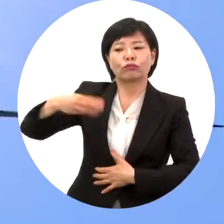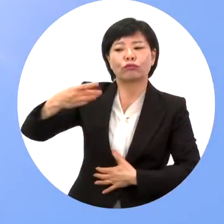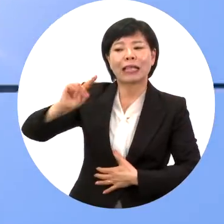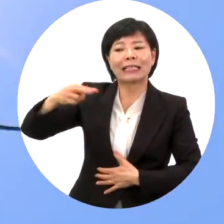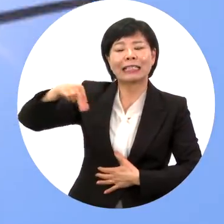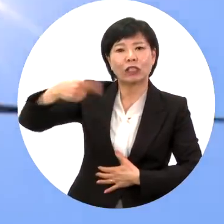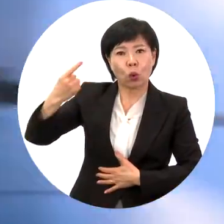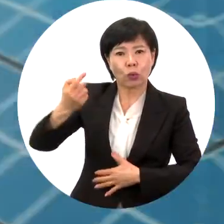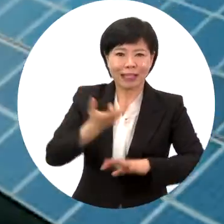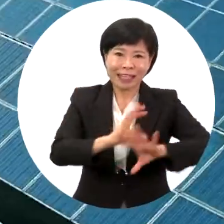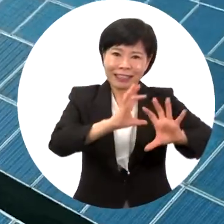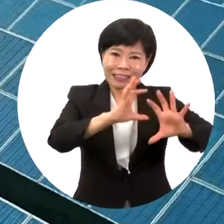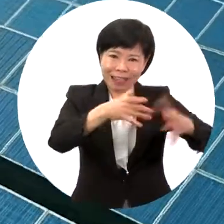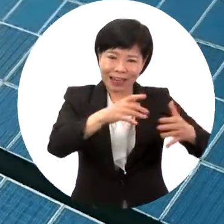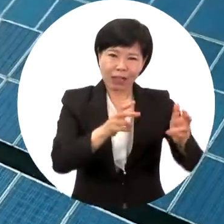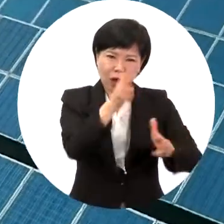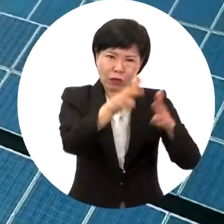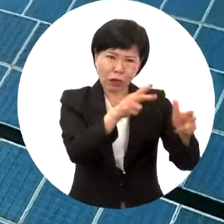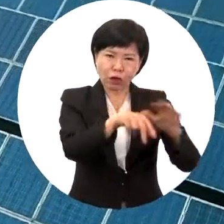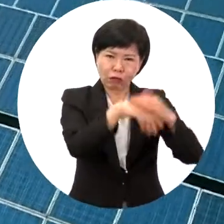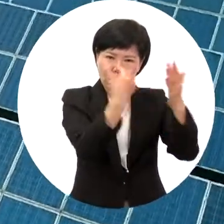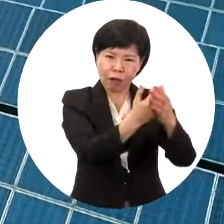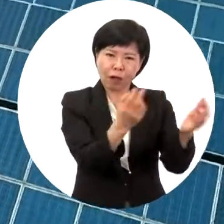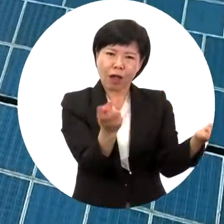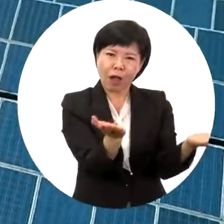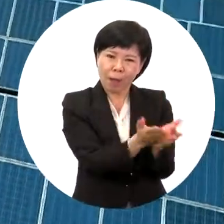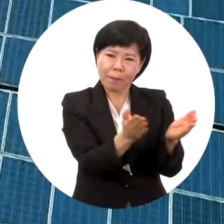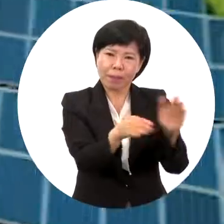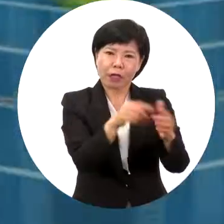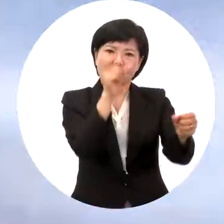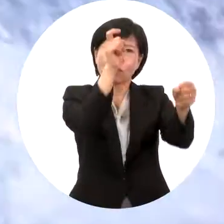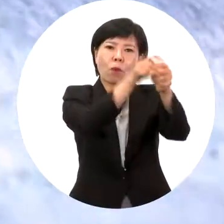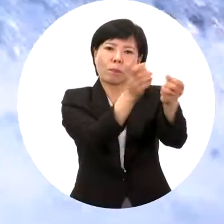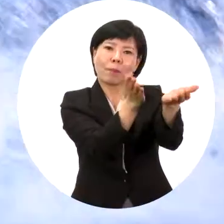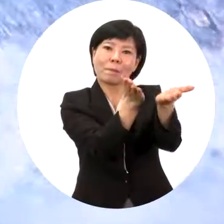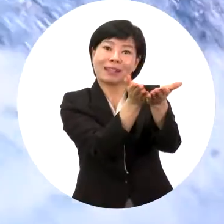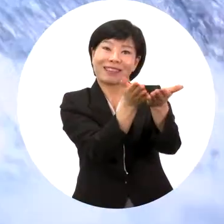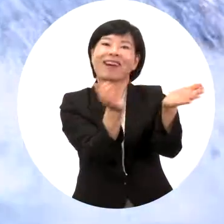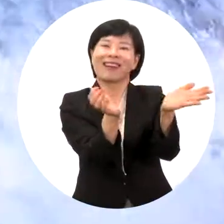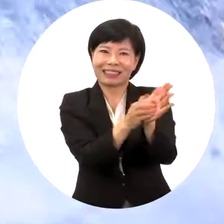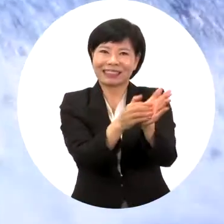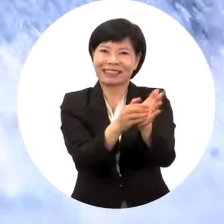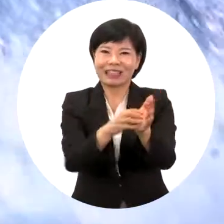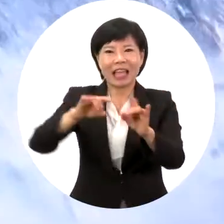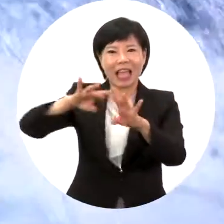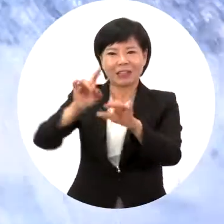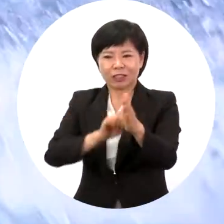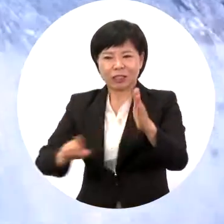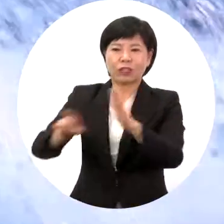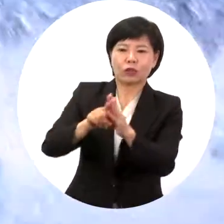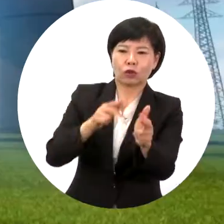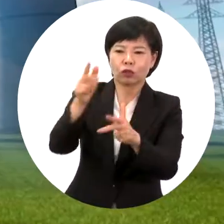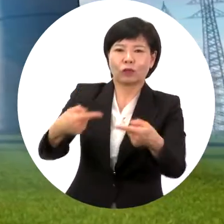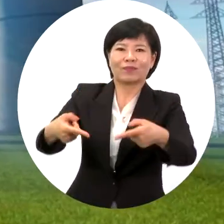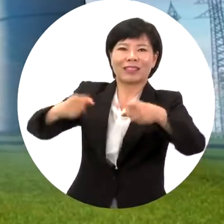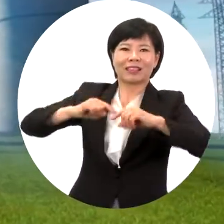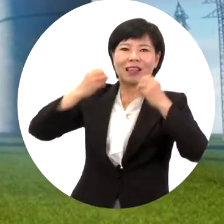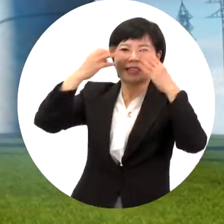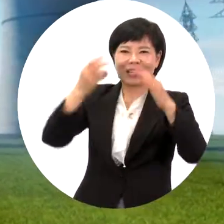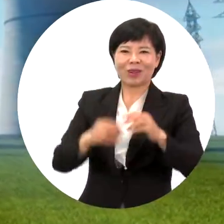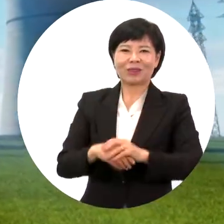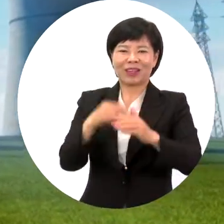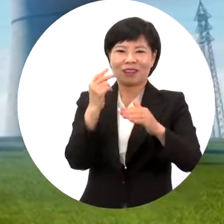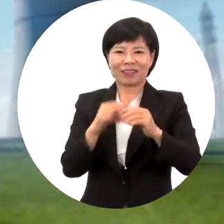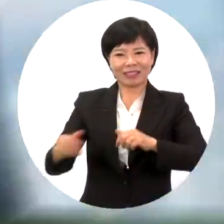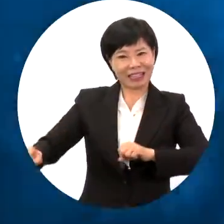에너지 이니셔티브와 세계 1등 수소산업 육성 목표 달성을 뒷받침하고 있는데요. 에너지 선도 기업들이 참여하는 새로운